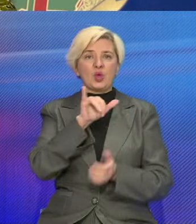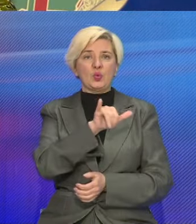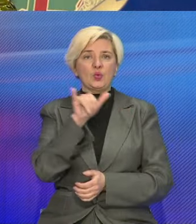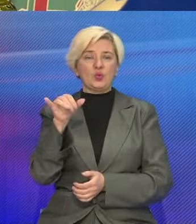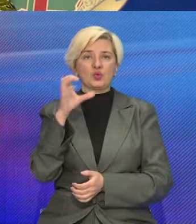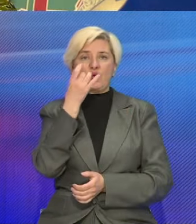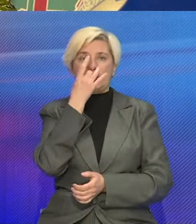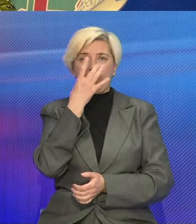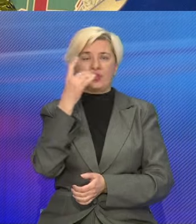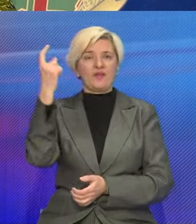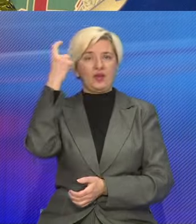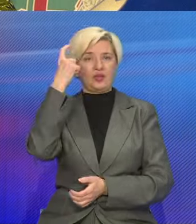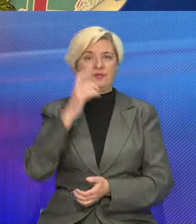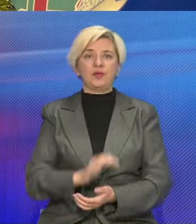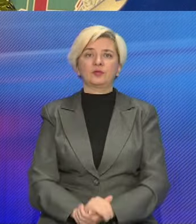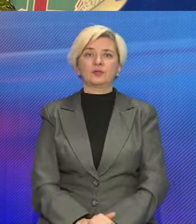Аблвиканкама.